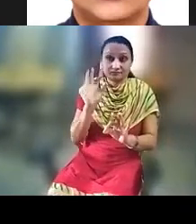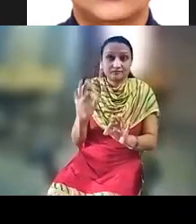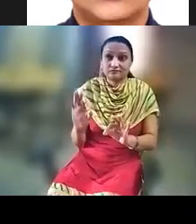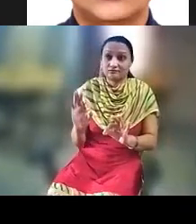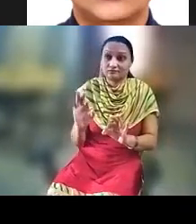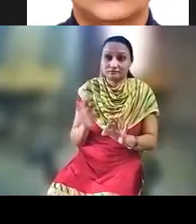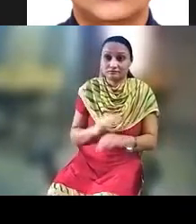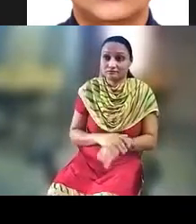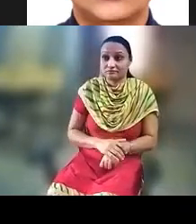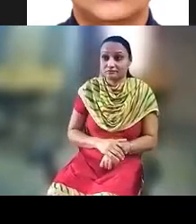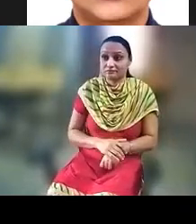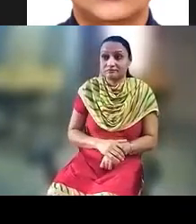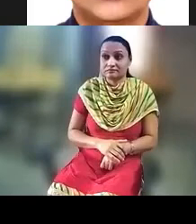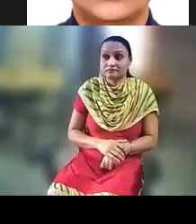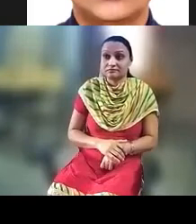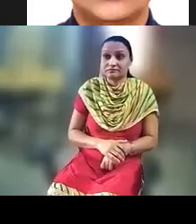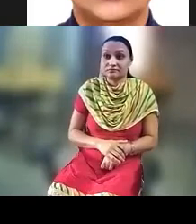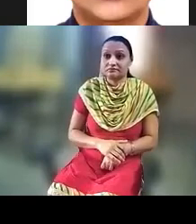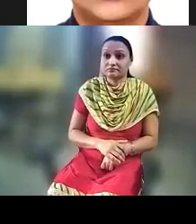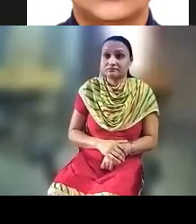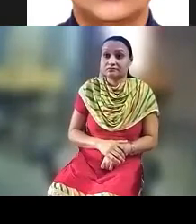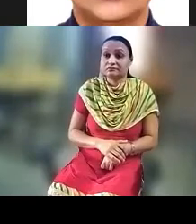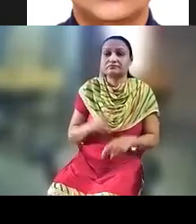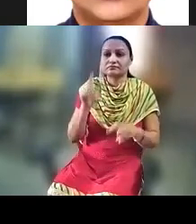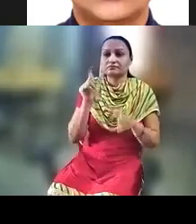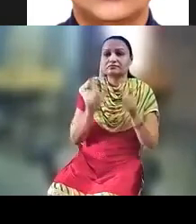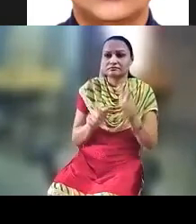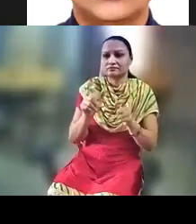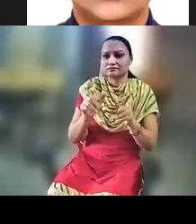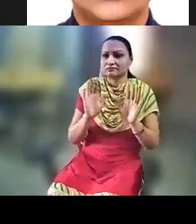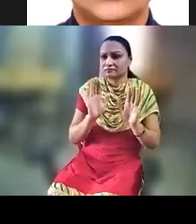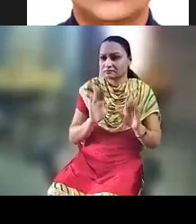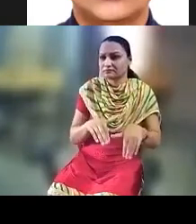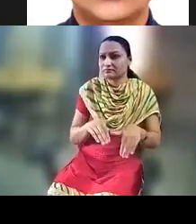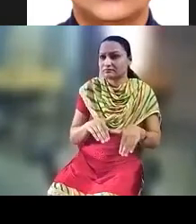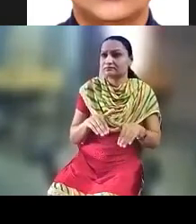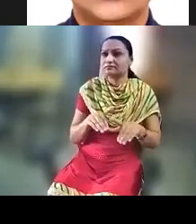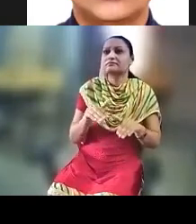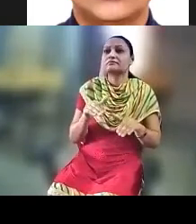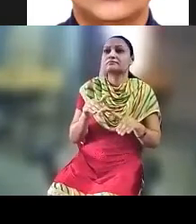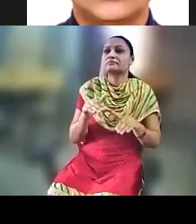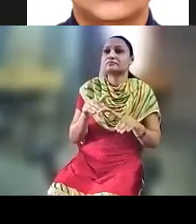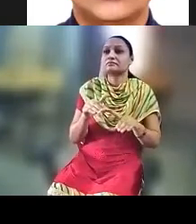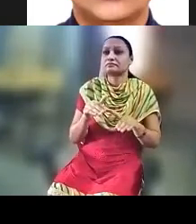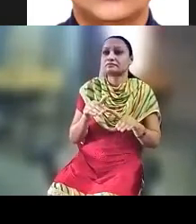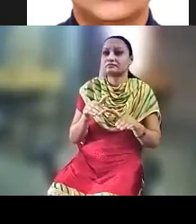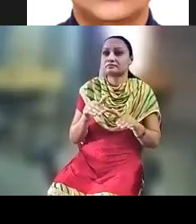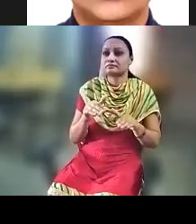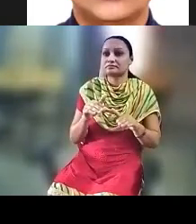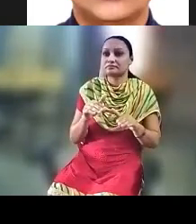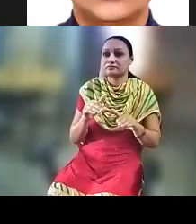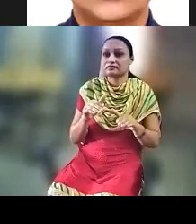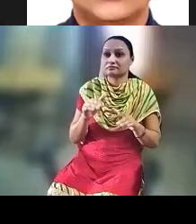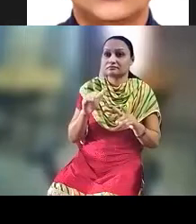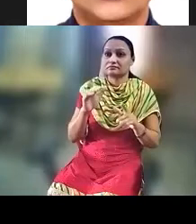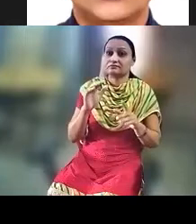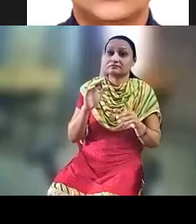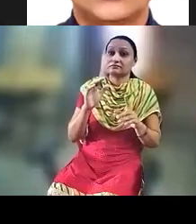है। बहुत सारे ऐसे व्यक्ति हैं जिन्होंने कि पैंडेमिक में अपने आप को सोसाइटी के